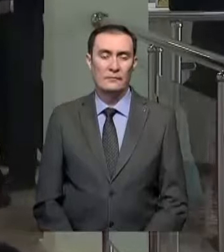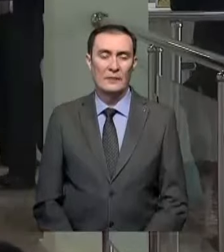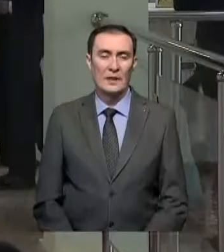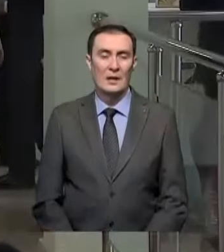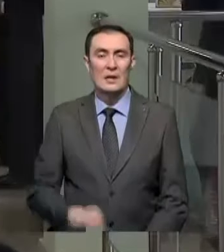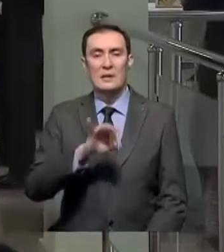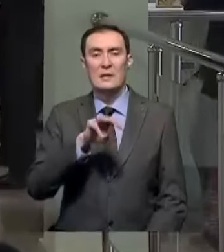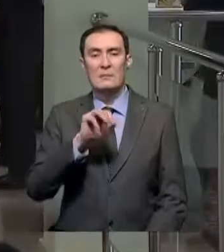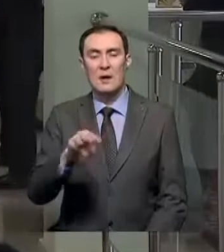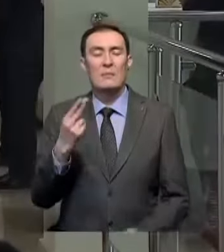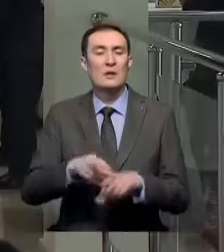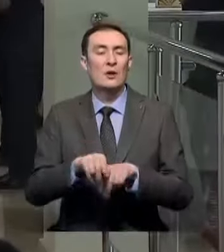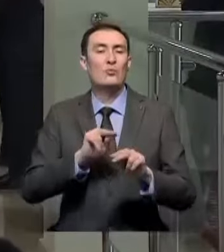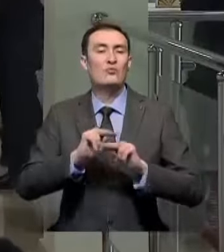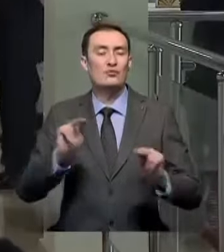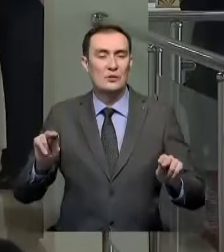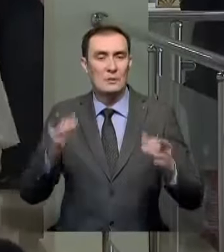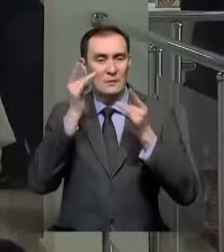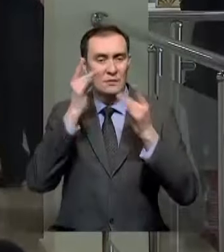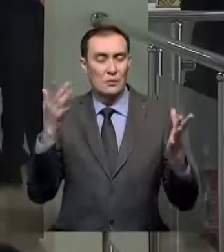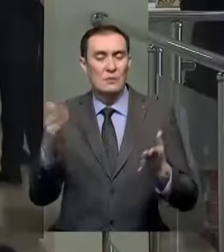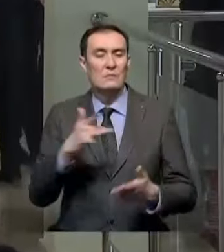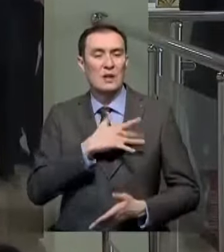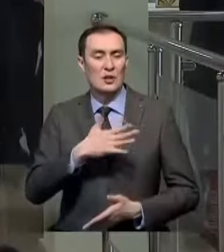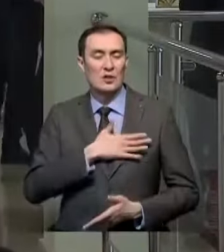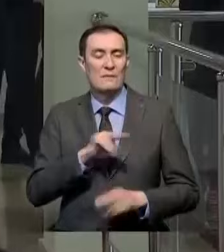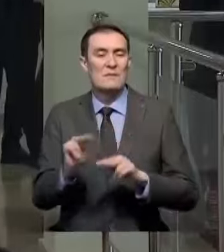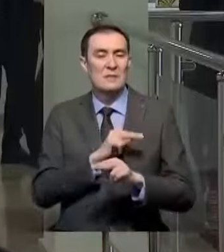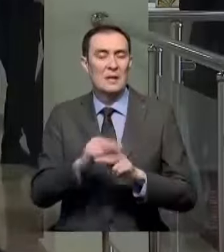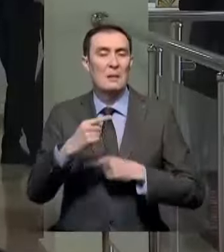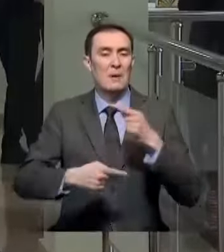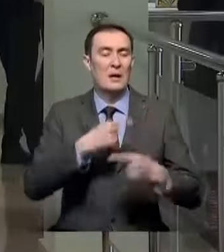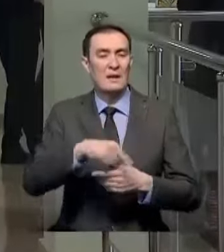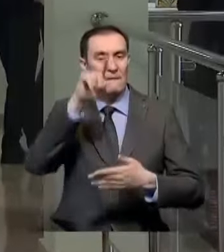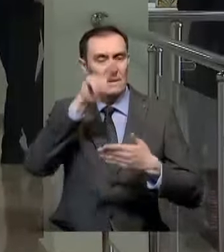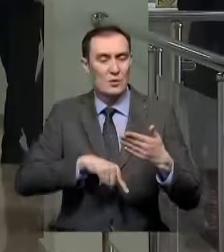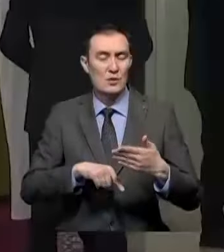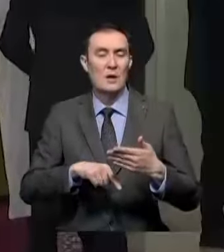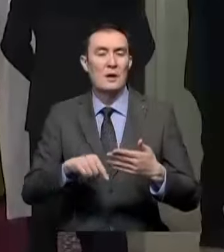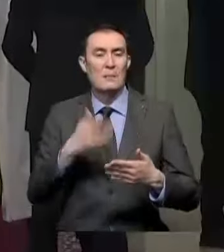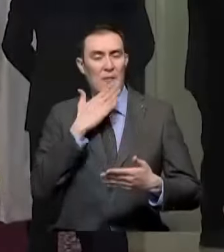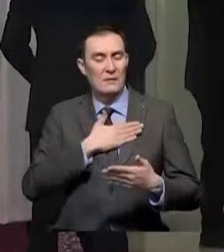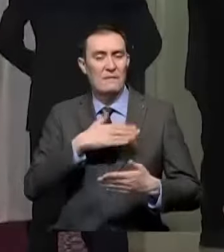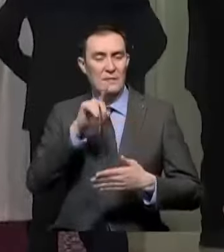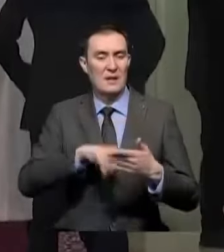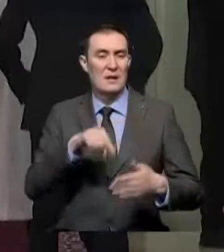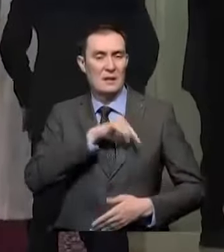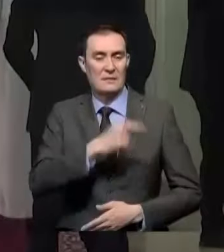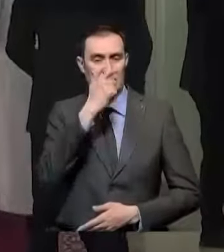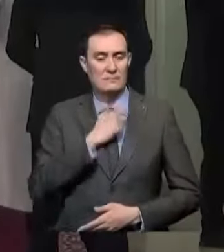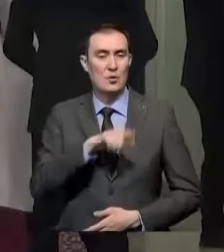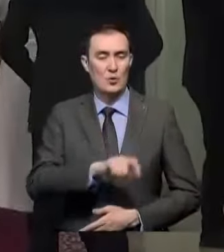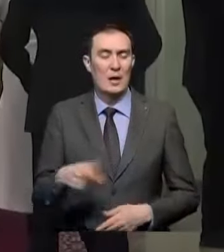Имам – это учитель, просвещающий общество. Ему принадлежит особая роль в воспитании поколения верующих, патриотичных, верных и нравственных